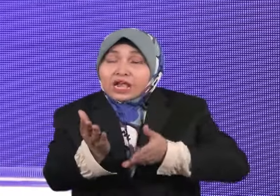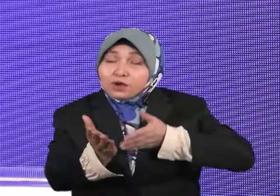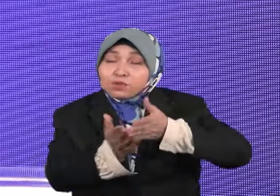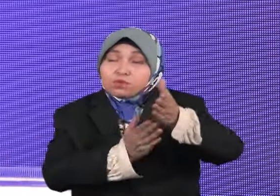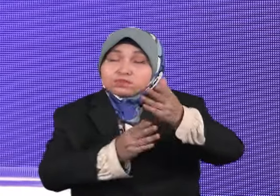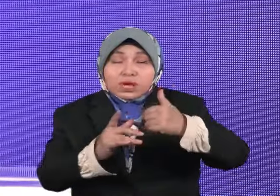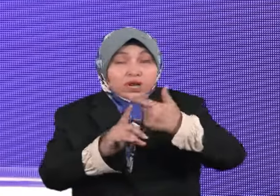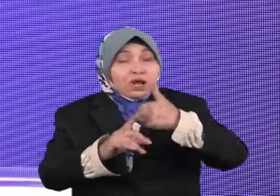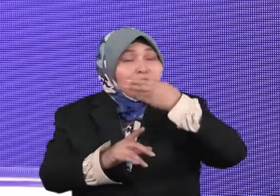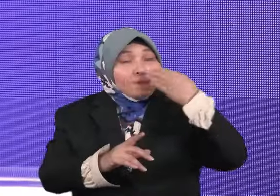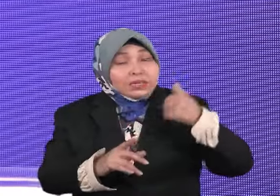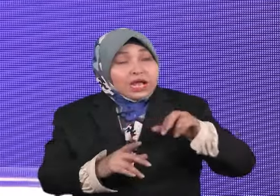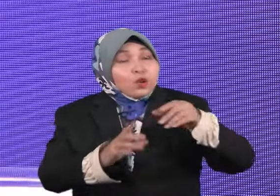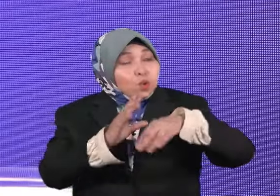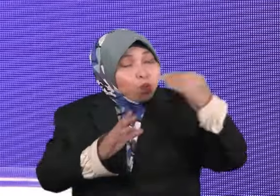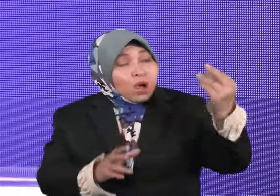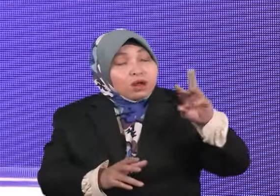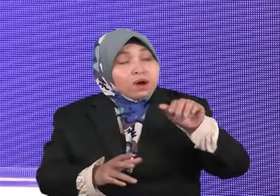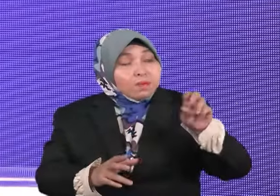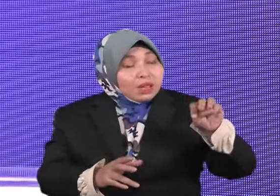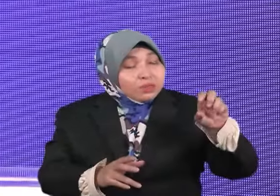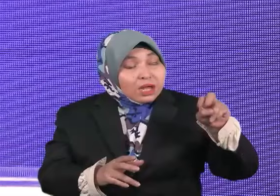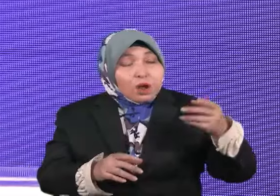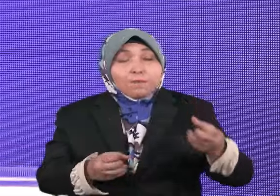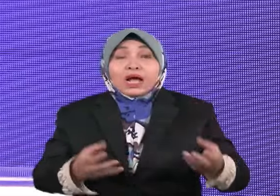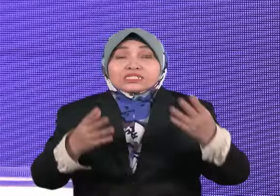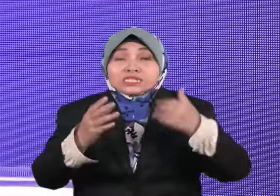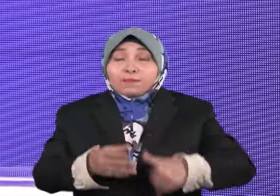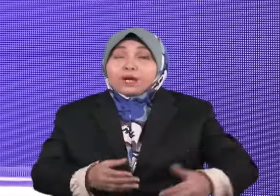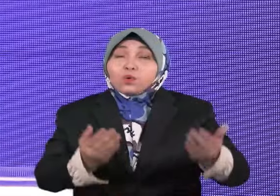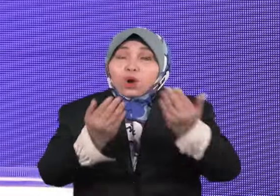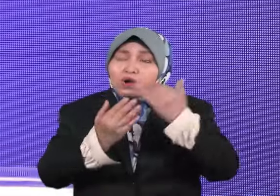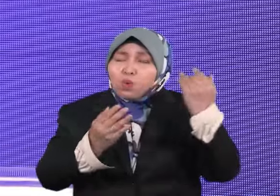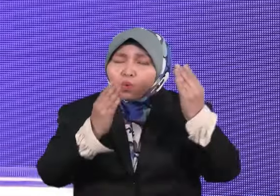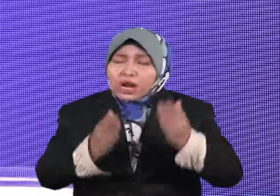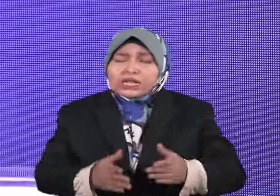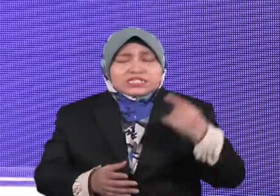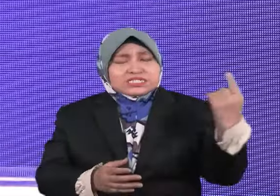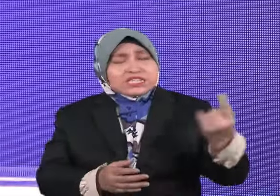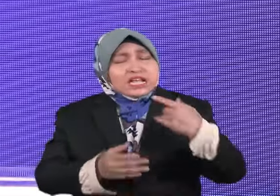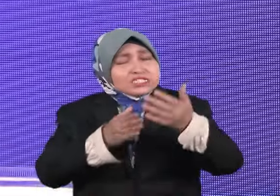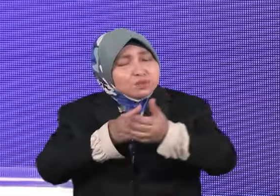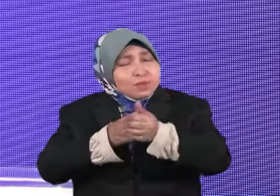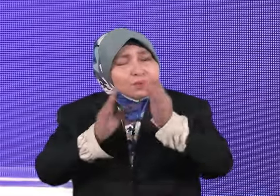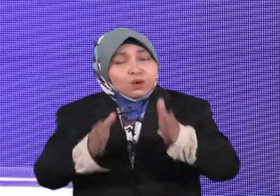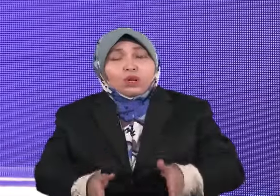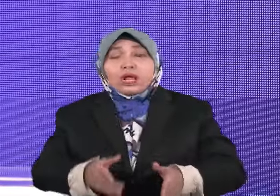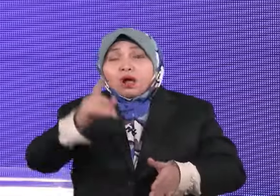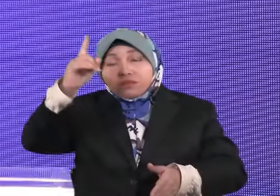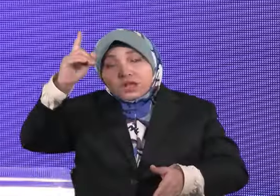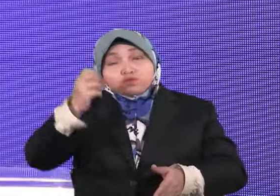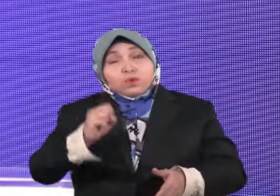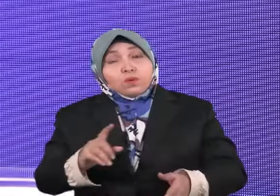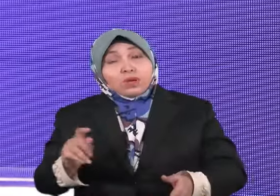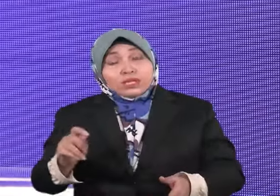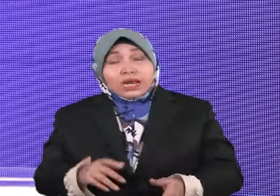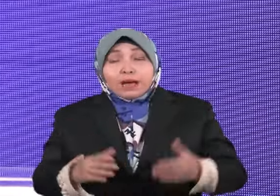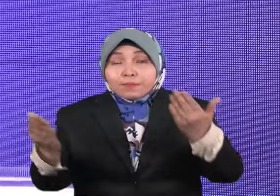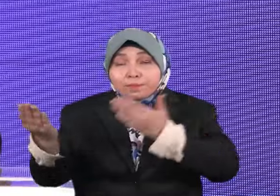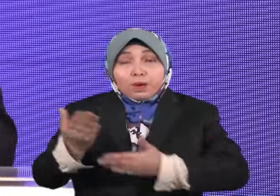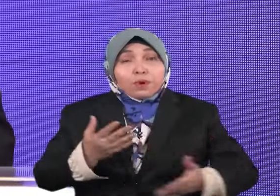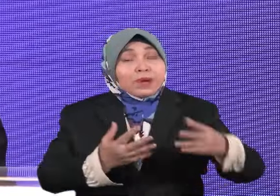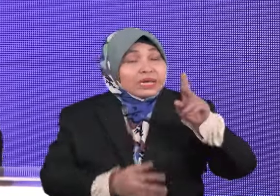Ramadan, pada luar Ramadan. Kerana orang yang banyak berdoa, orang ini sentiasa dipimpin oleh Allah Subhanahu Wa Taala. Membawa